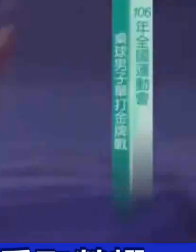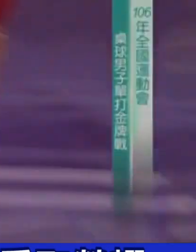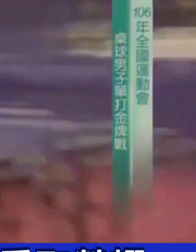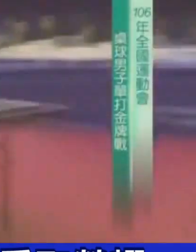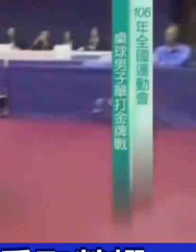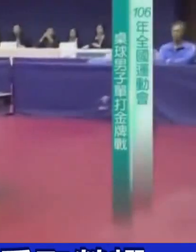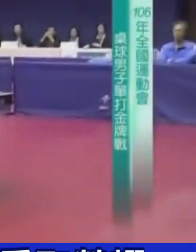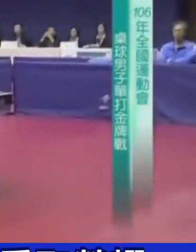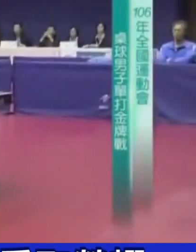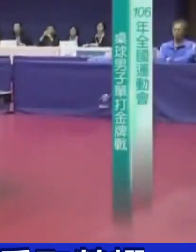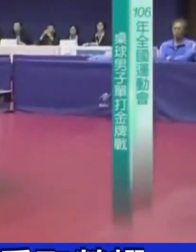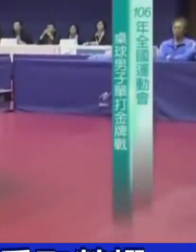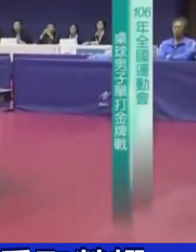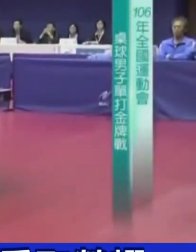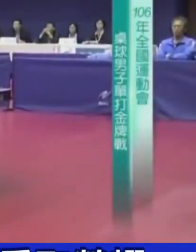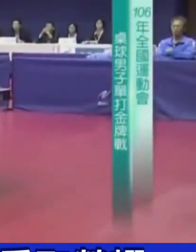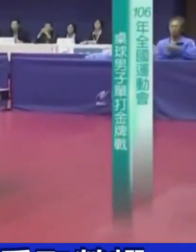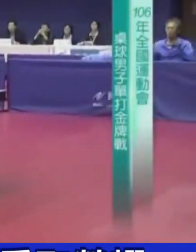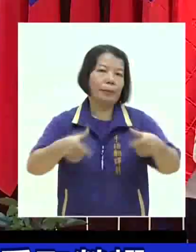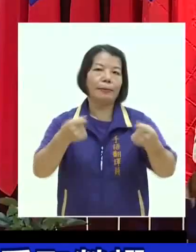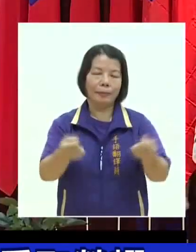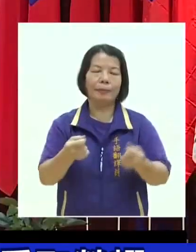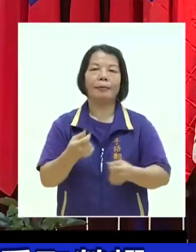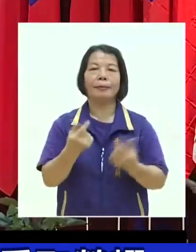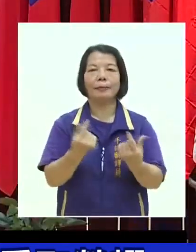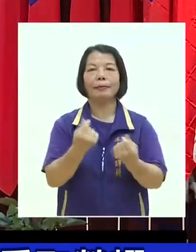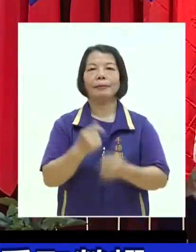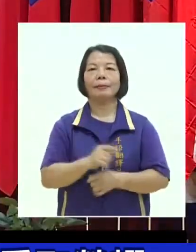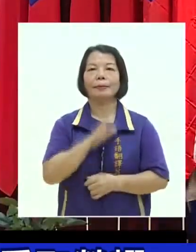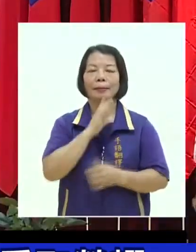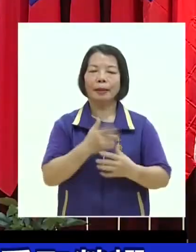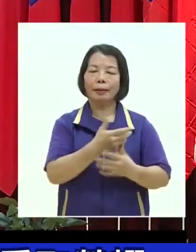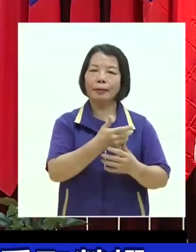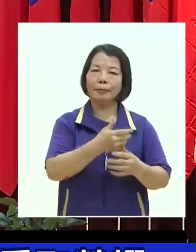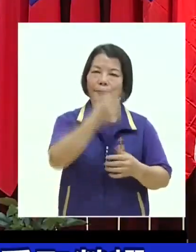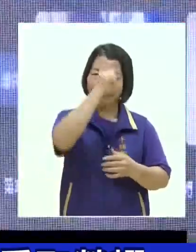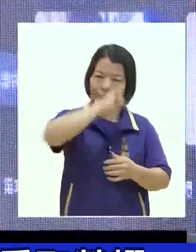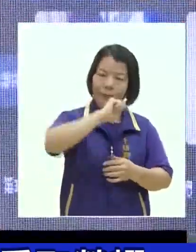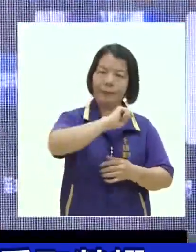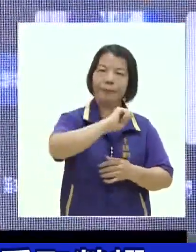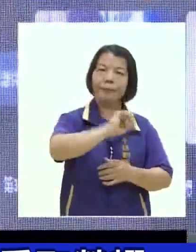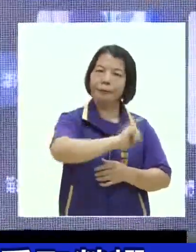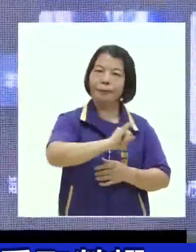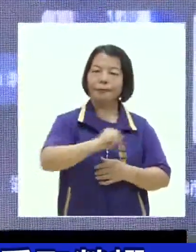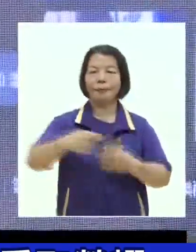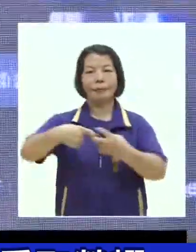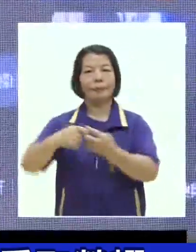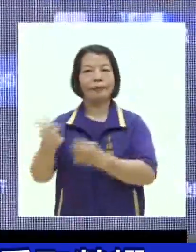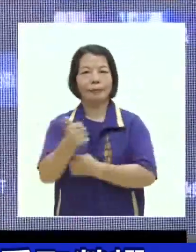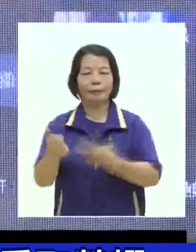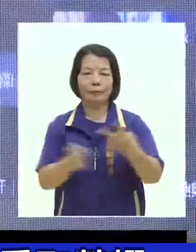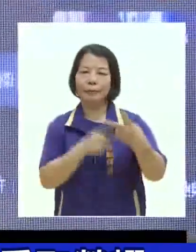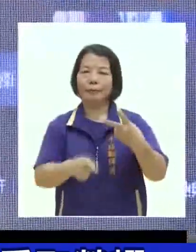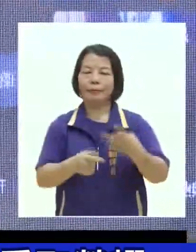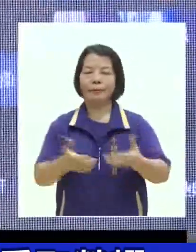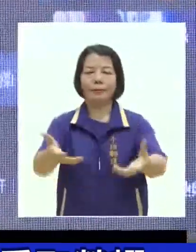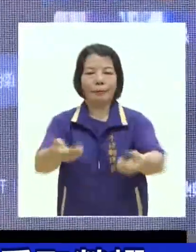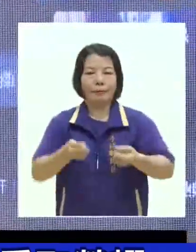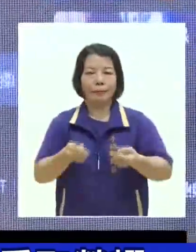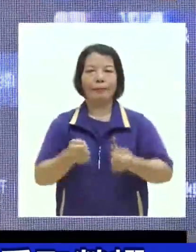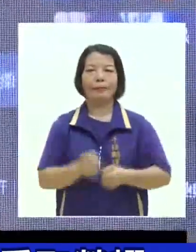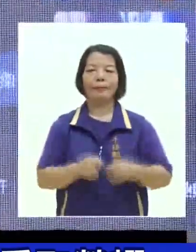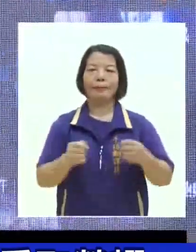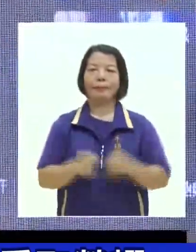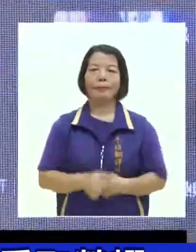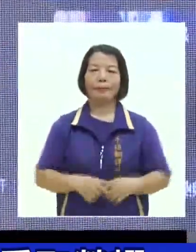福。这届奥运因为疫情延期一年，羽球球后戴资颖、台湾鞍马王子李志凯都把握时间调整状